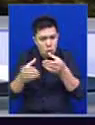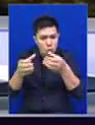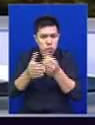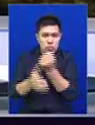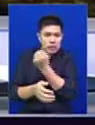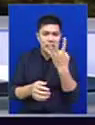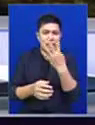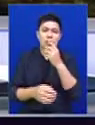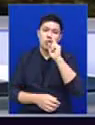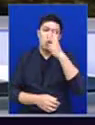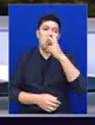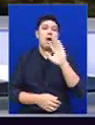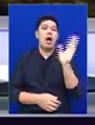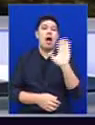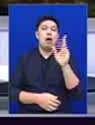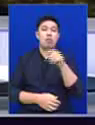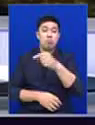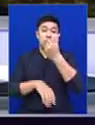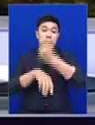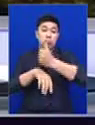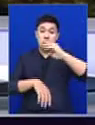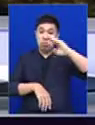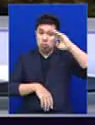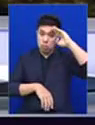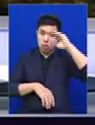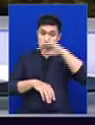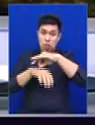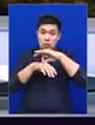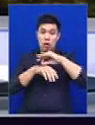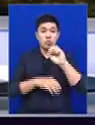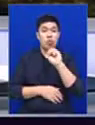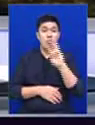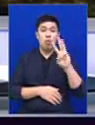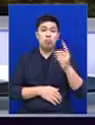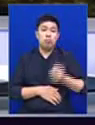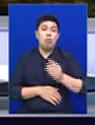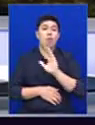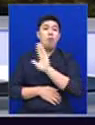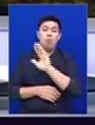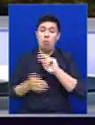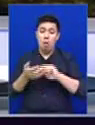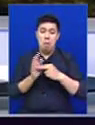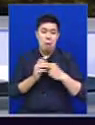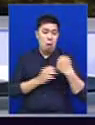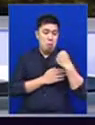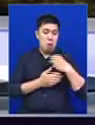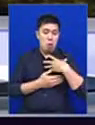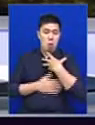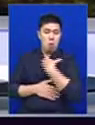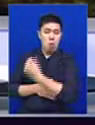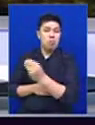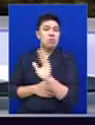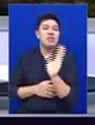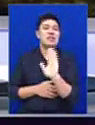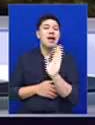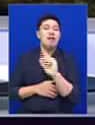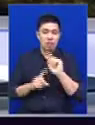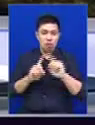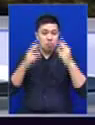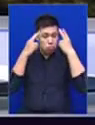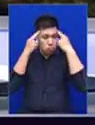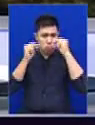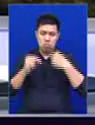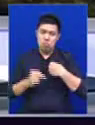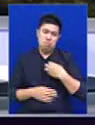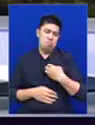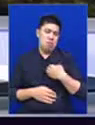ายอีกค่ะส่วนการให้ผู้บัญชาการเหล่าทัพเป็นสว.โดยตำแหน่งนั้นไม่ได้เป็นการสืบทอดอำนาจนะคะแล้วก็ส่วนตัวของนายกนั้นไม่ต้อง